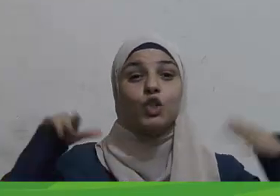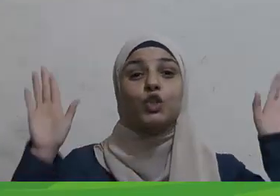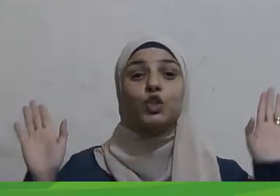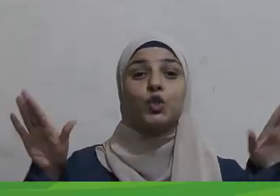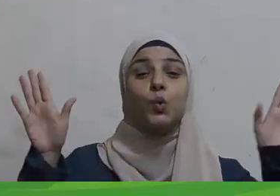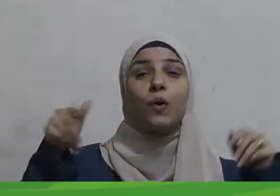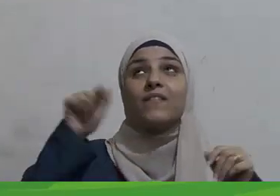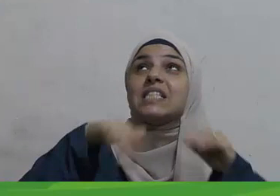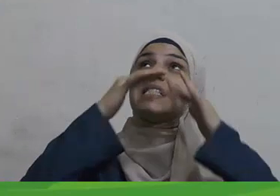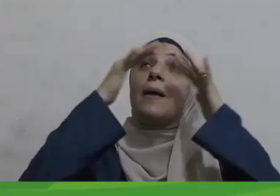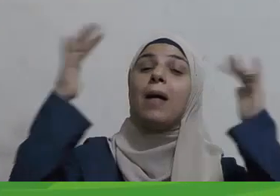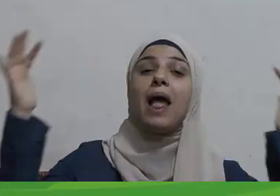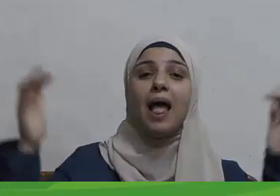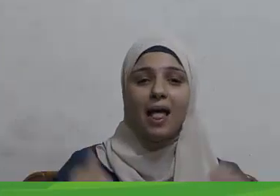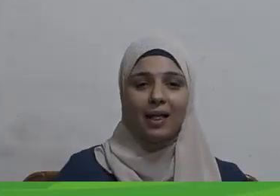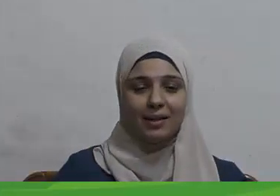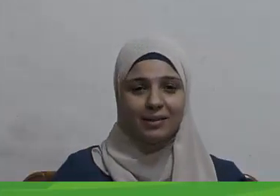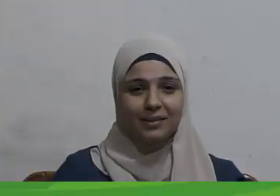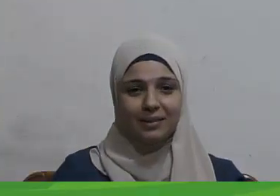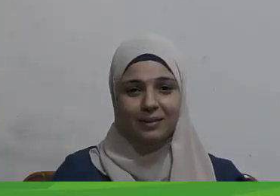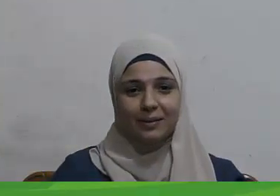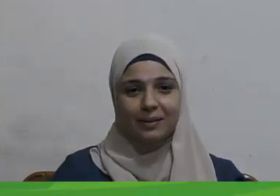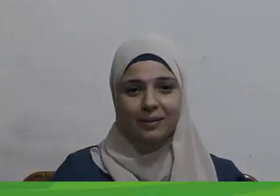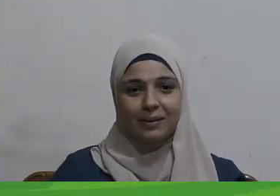أرى طيورا في السماء.